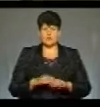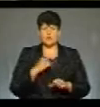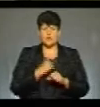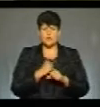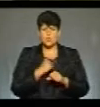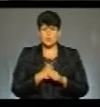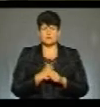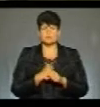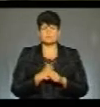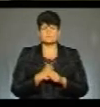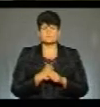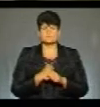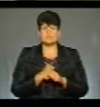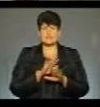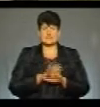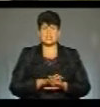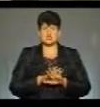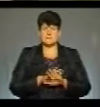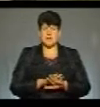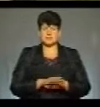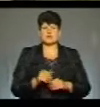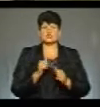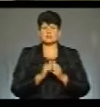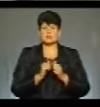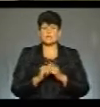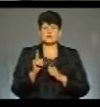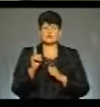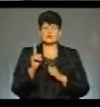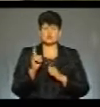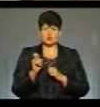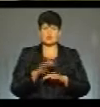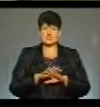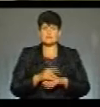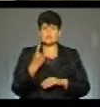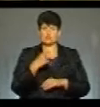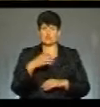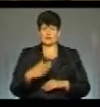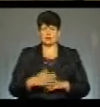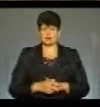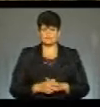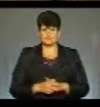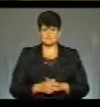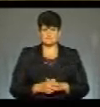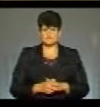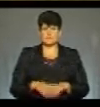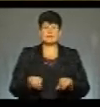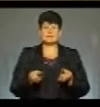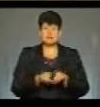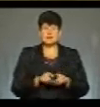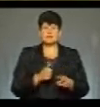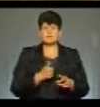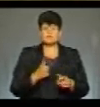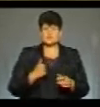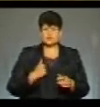робимо нажимання. Частота – це 100 нажимань за одну хвилину. Також